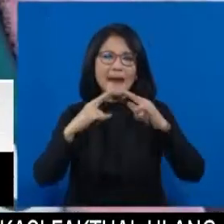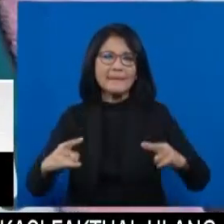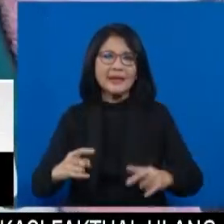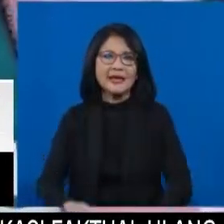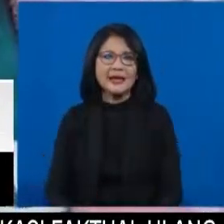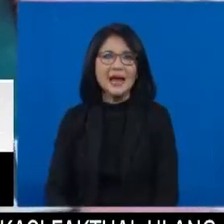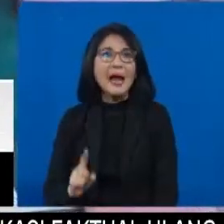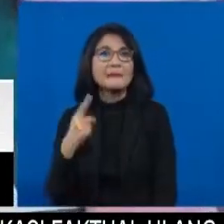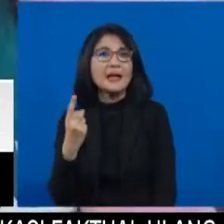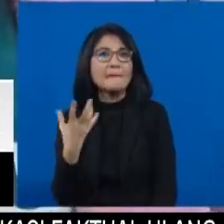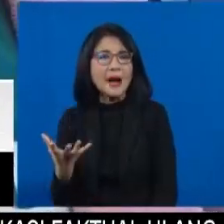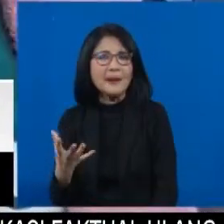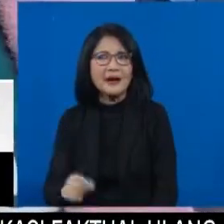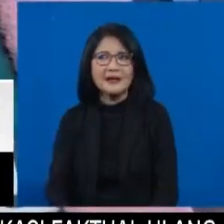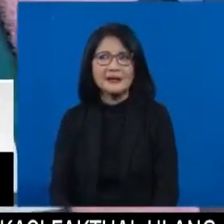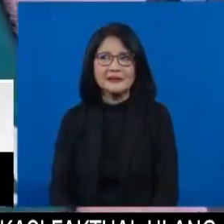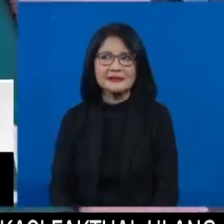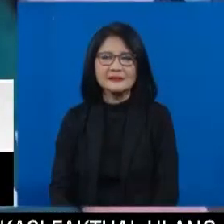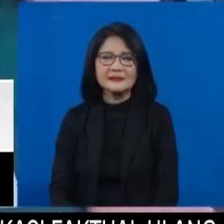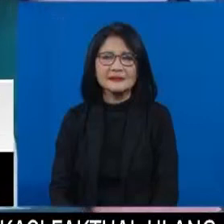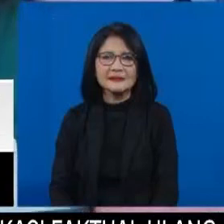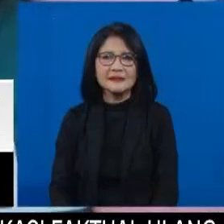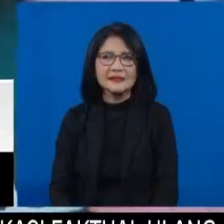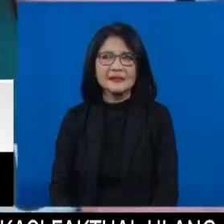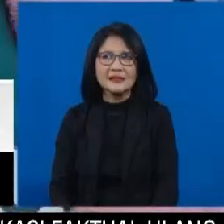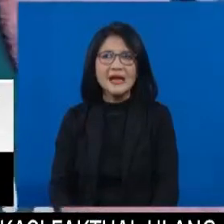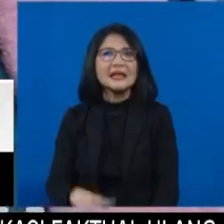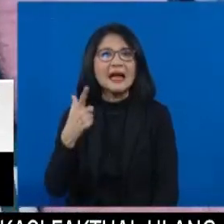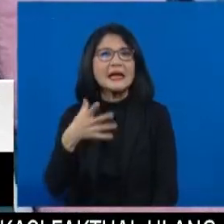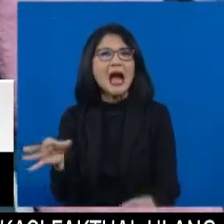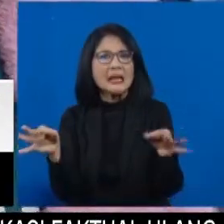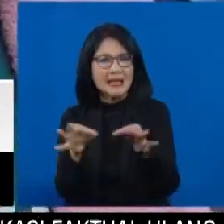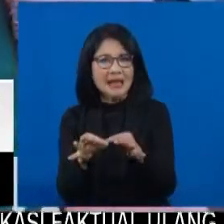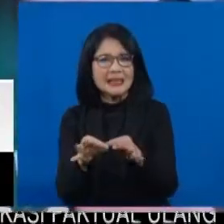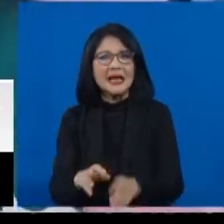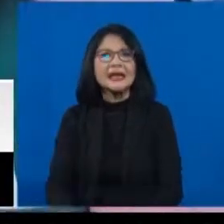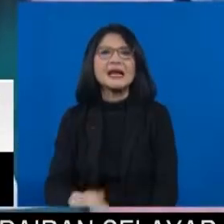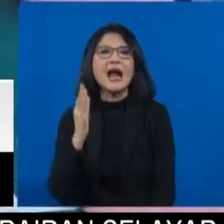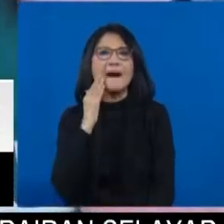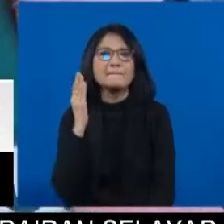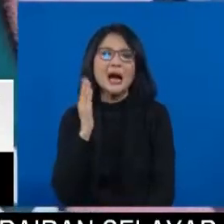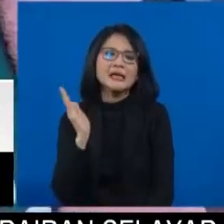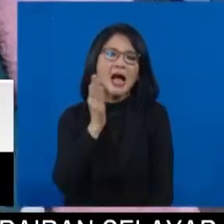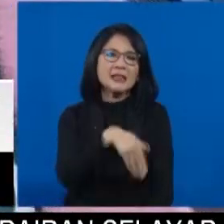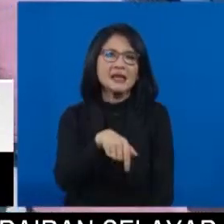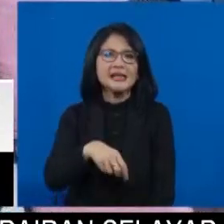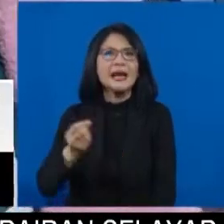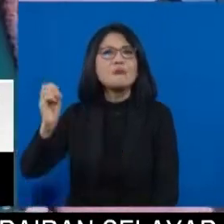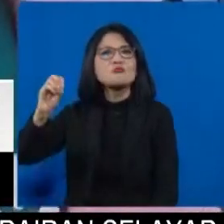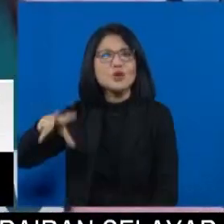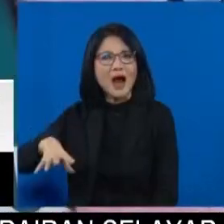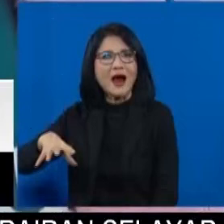pertama ini untuk Tirtosari View ini jaraknya sangat dekat dan mudah dijangkau ya. Dan ini lebih murah, kita